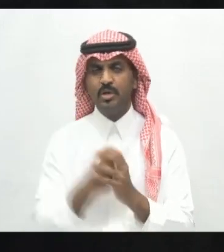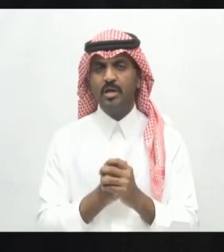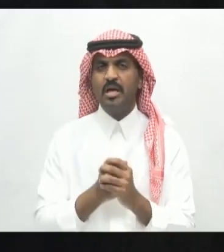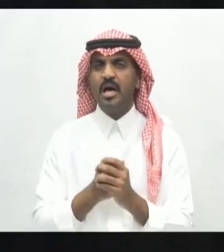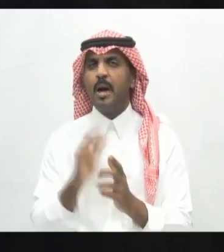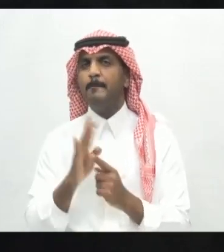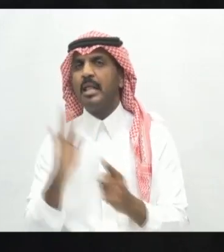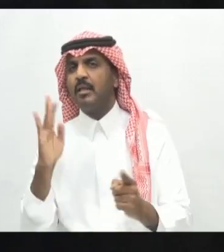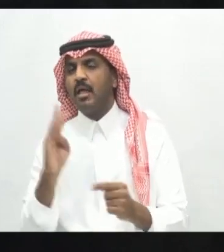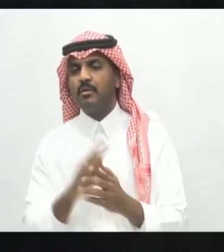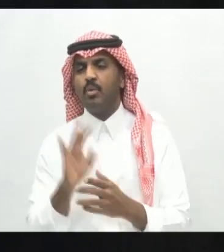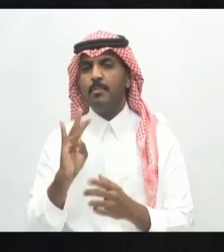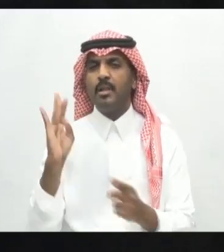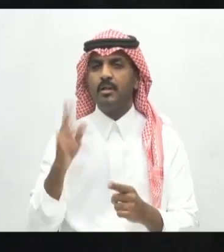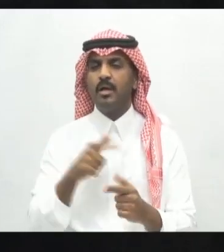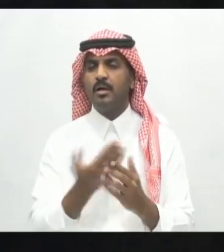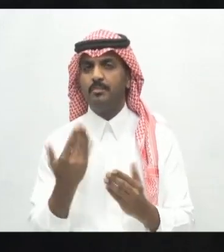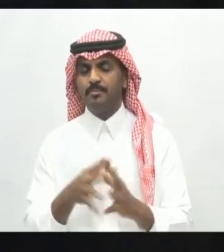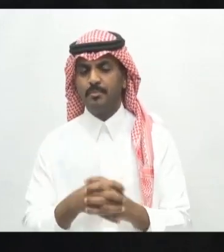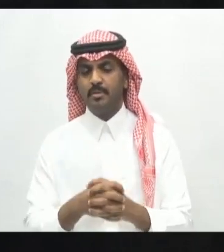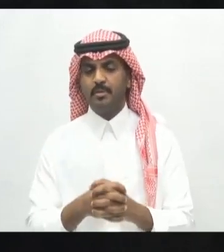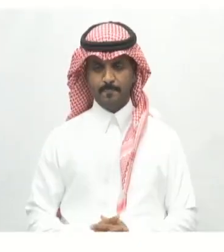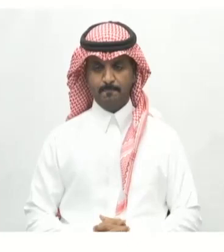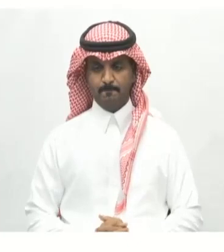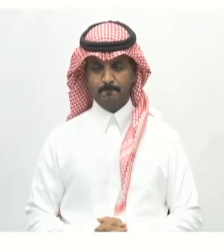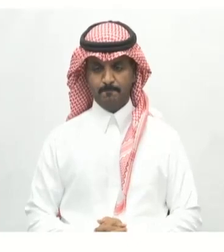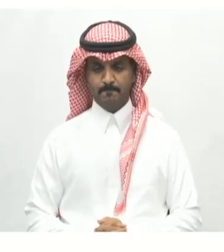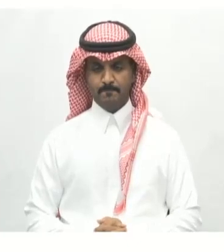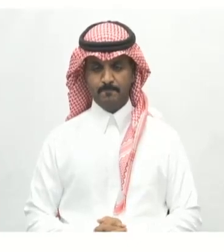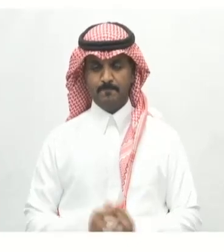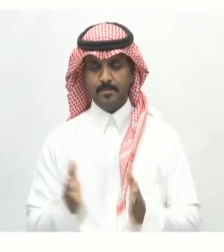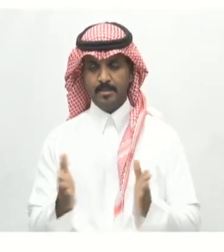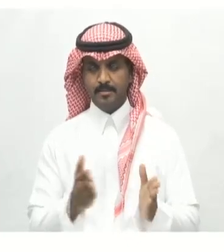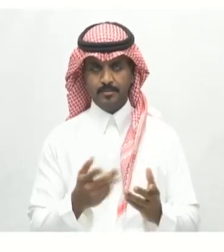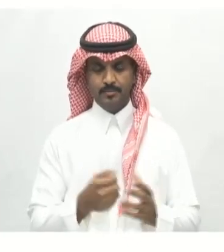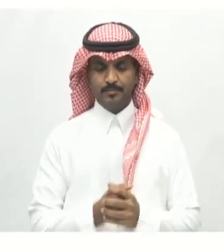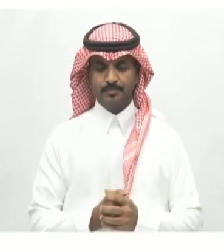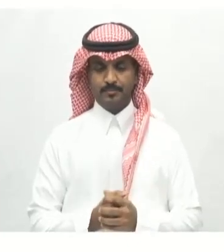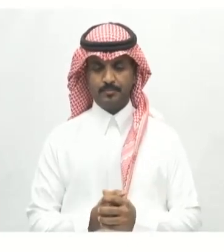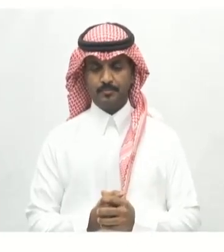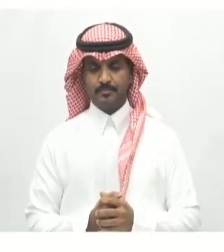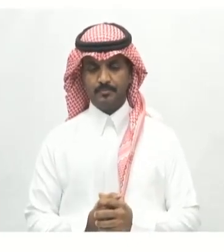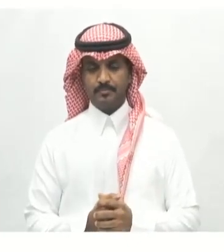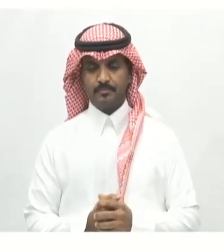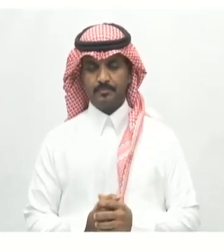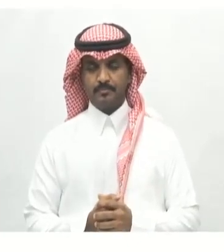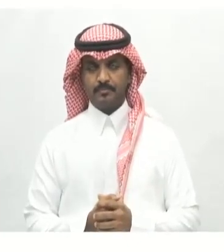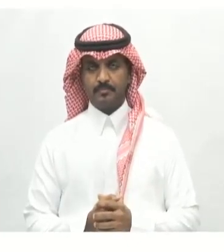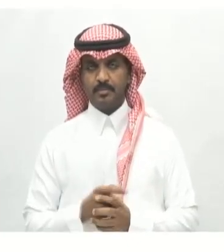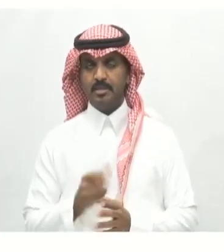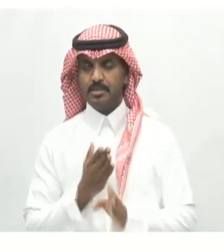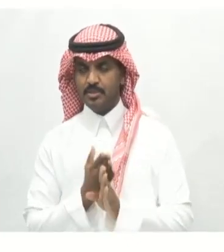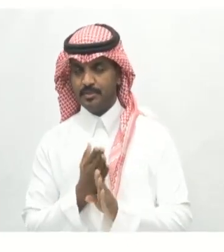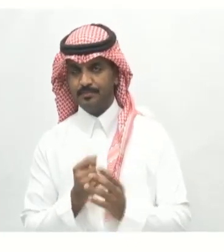الدخول كما هو في سياق هذه الايه الكريمه ايضا ناتي هنا ايها الطلاب والطالبات الى هذه